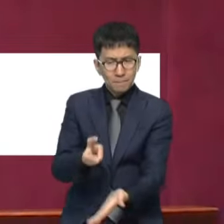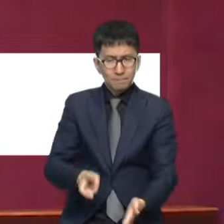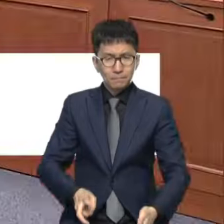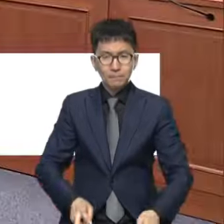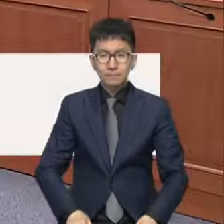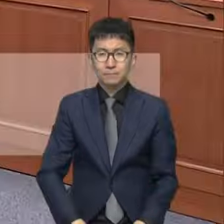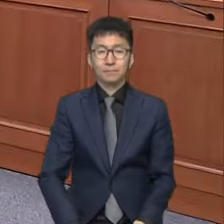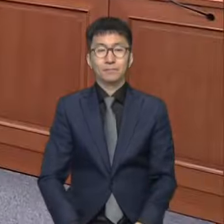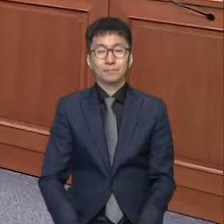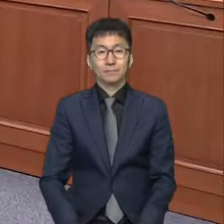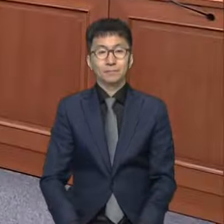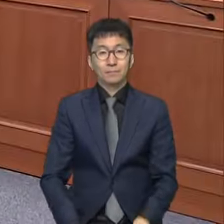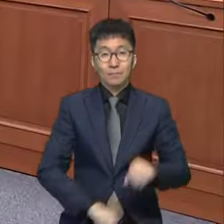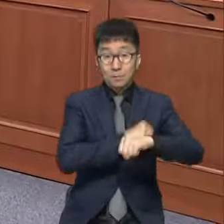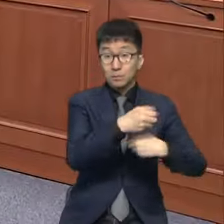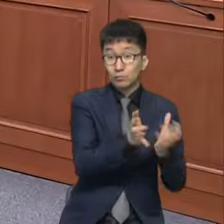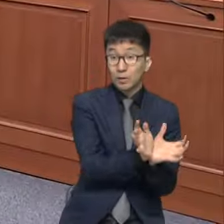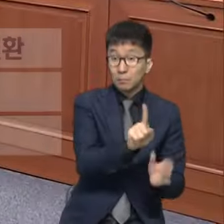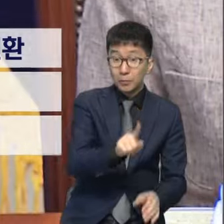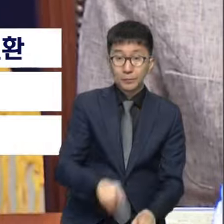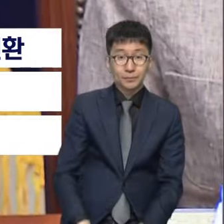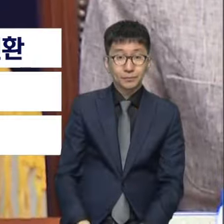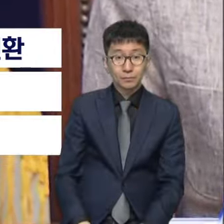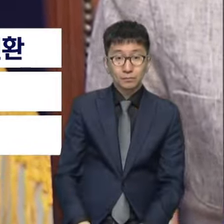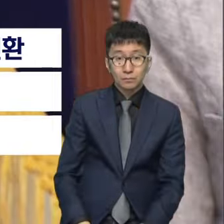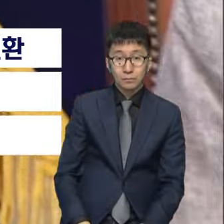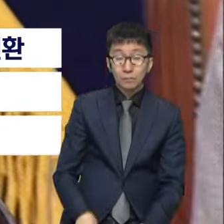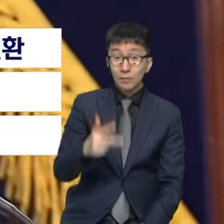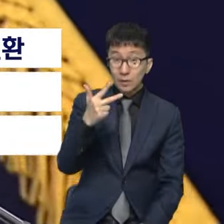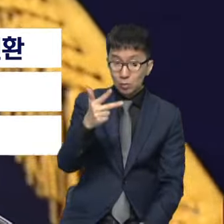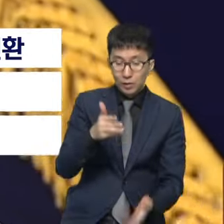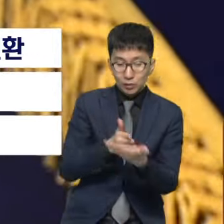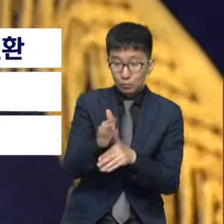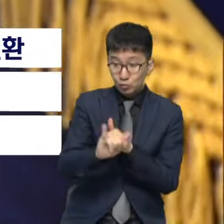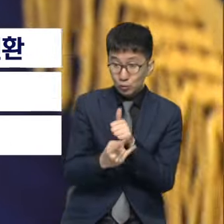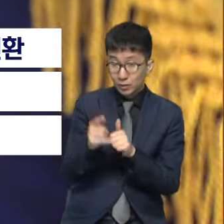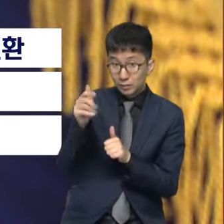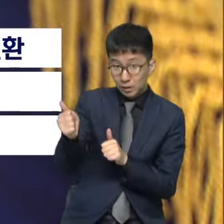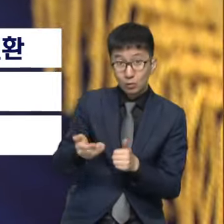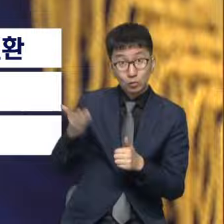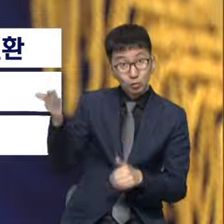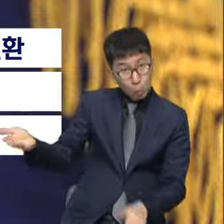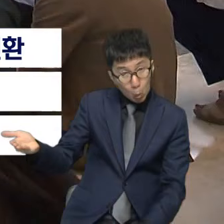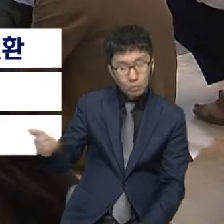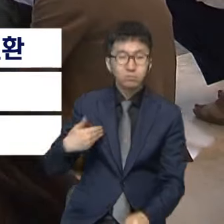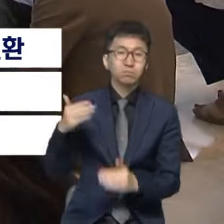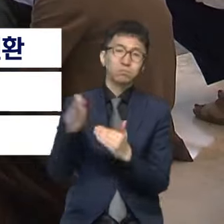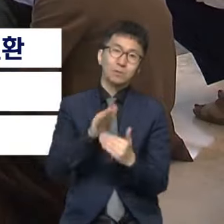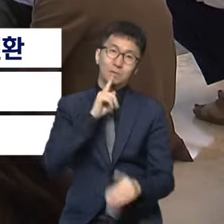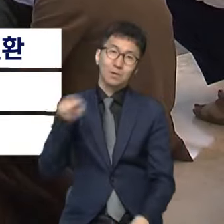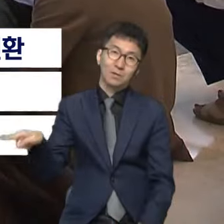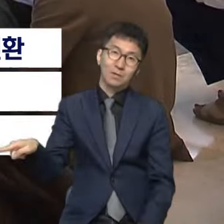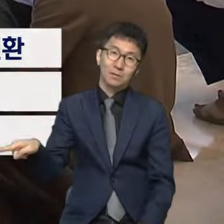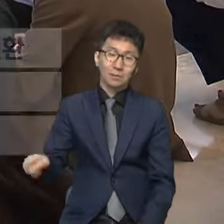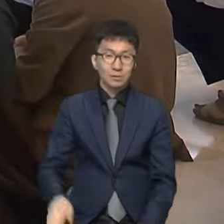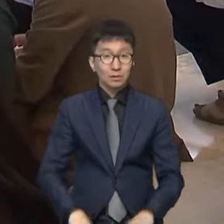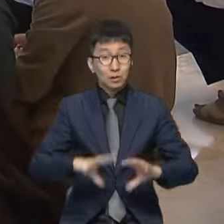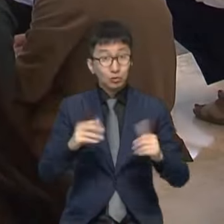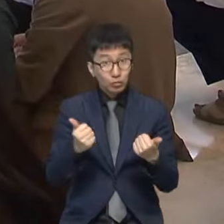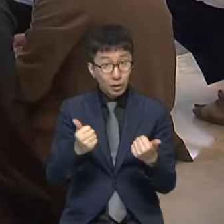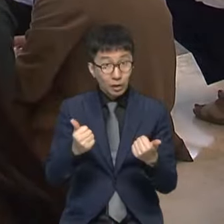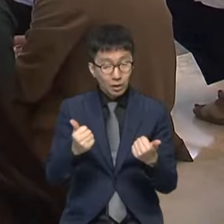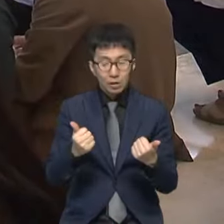없다는 점을 민주당이 여당 몫으로 배정한 7개 상임위원장을 거부하겠다는 입장이지만 국회 파행이 장기화되면